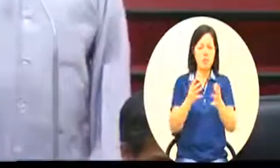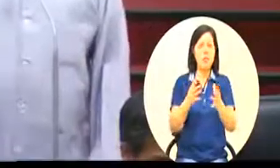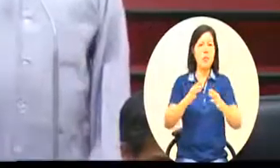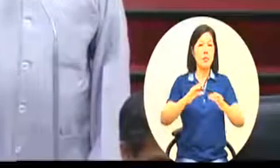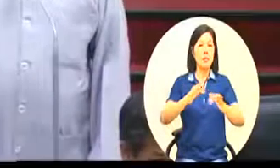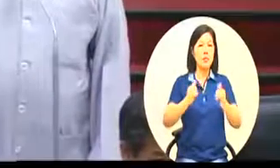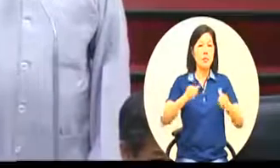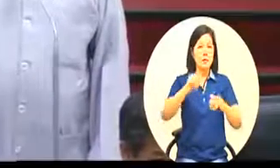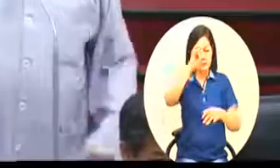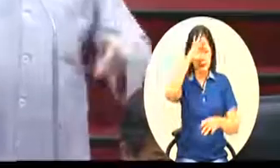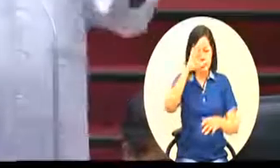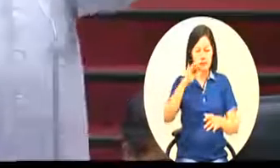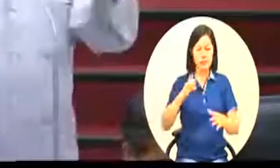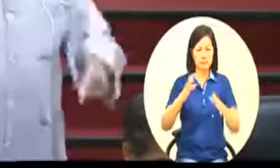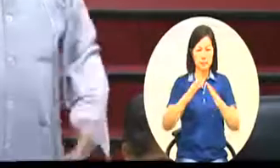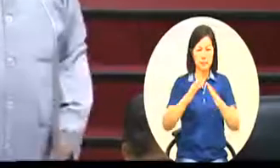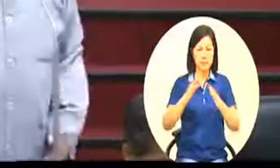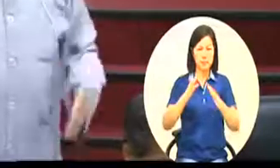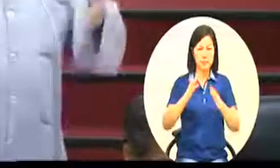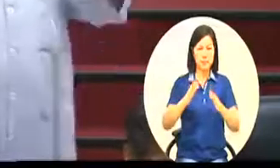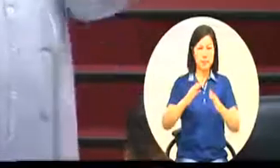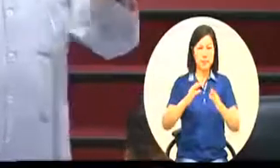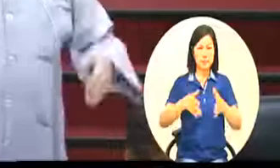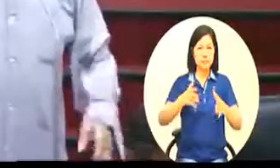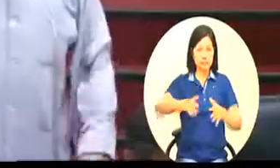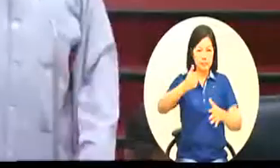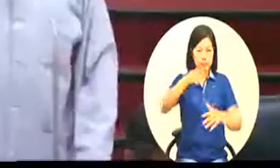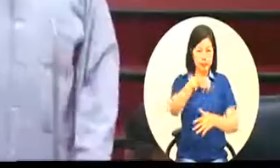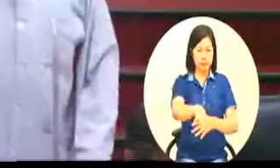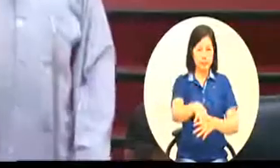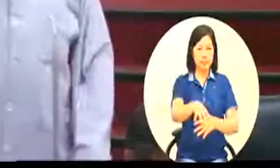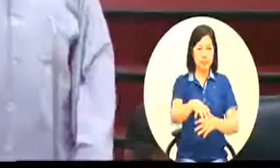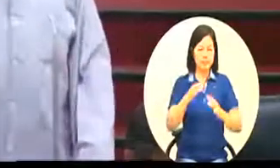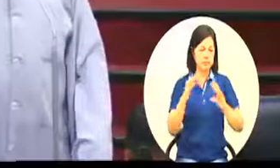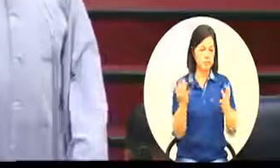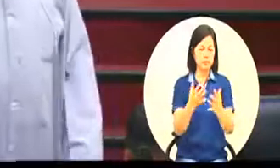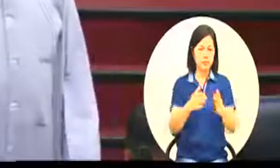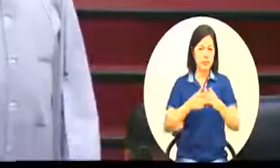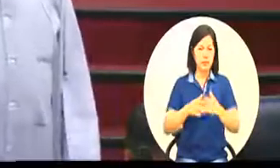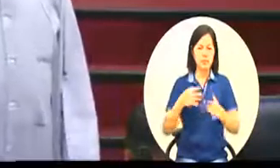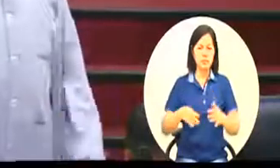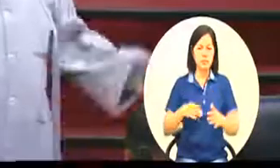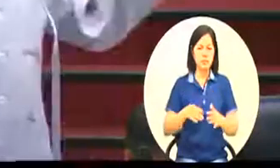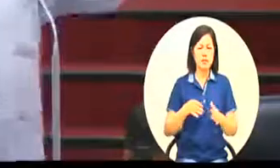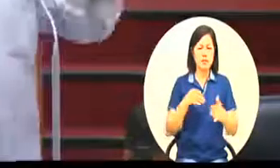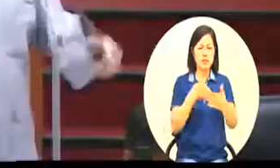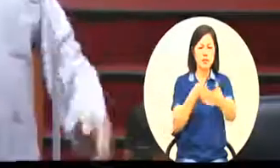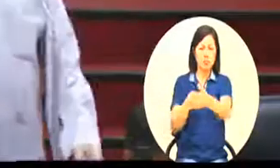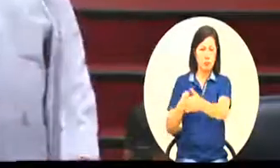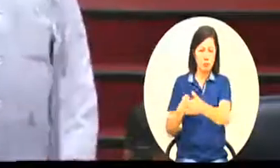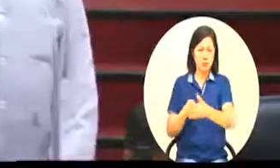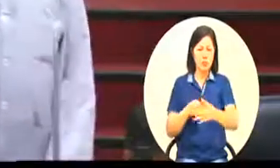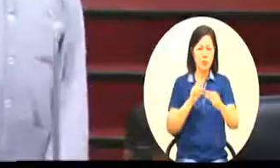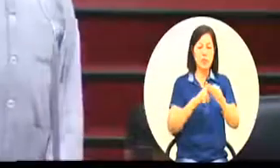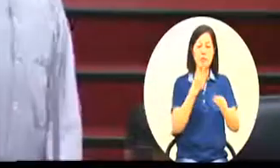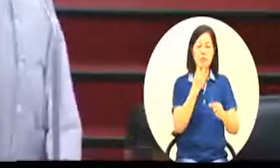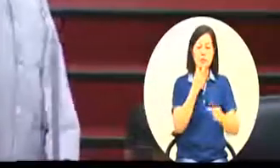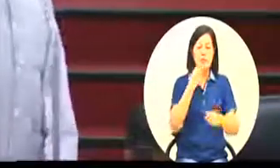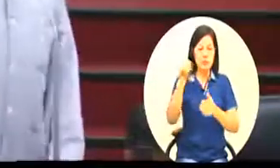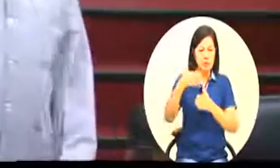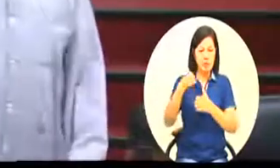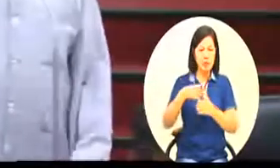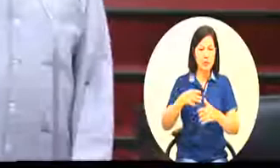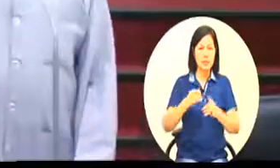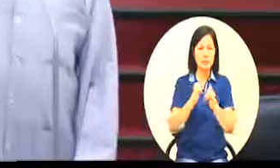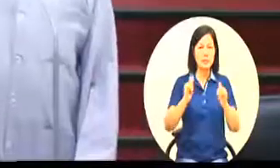啦。那个俄勒冈原乡，阮即马袂行进嘛，寸步难行嘛。一再中央就来交代，啊，你做民